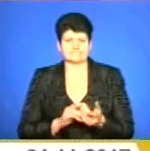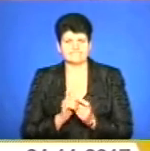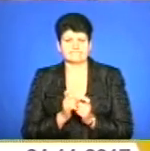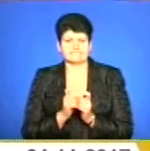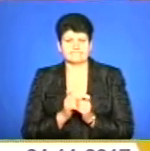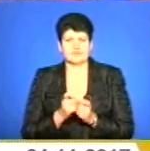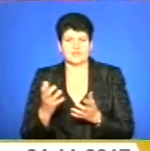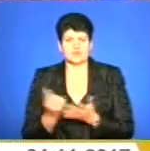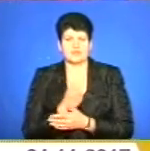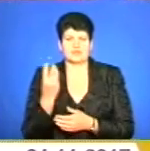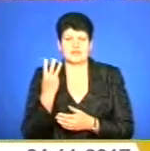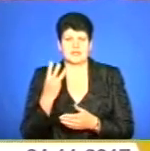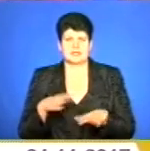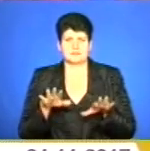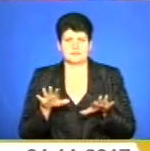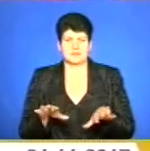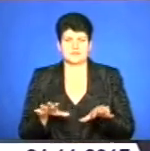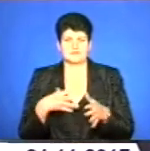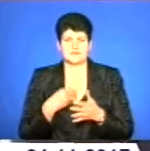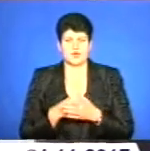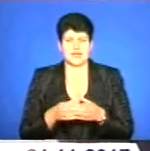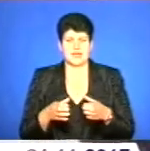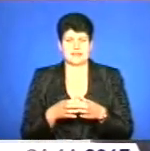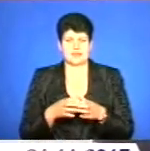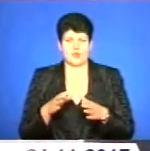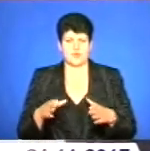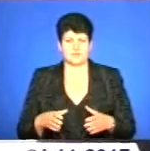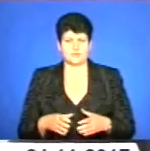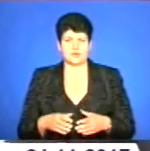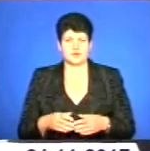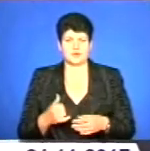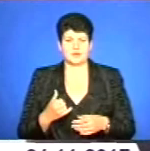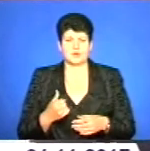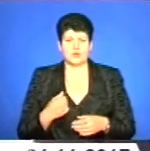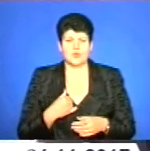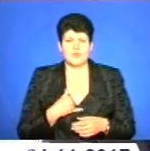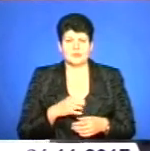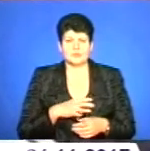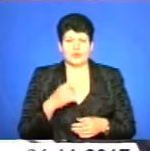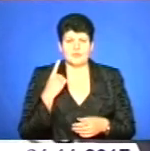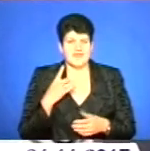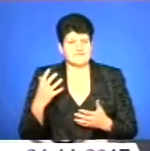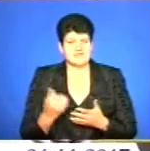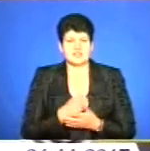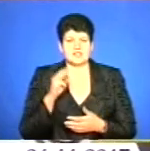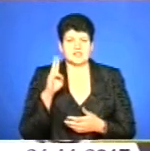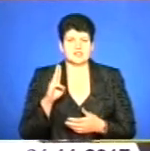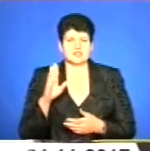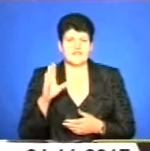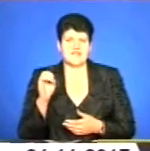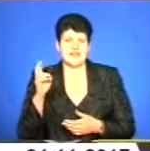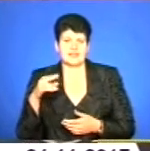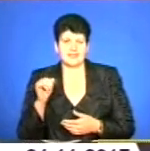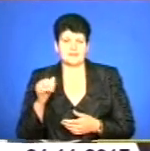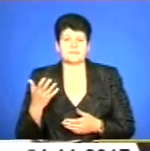підсумку здобув третє місце у своїй категорії. У мене було одне – виграти в шведа, взяти реванш і